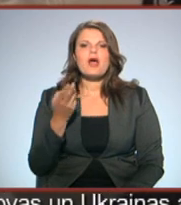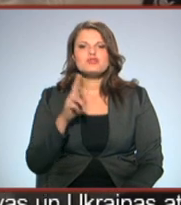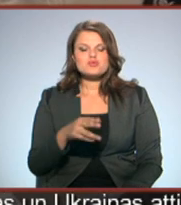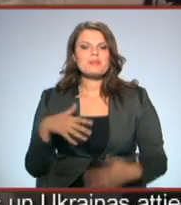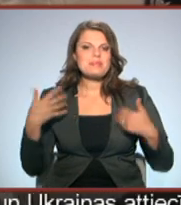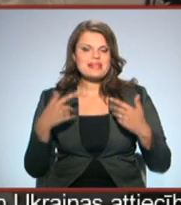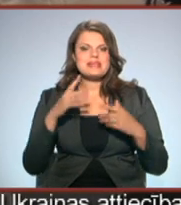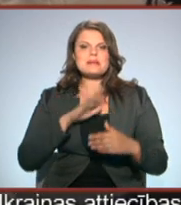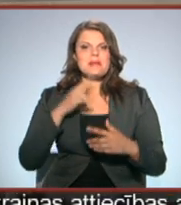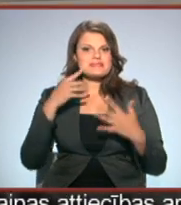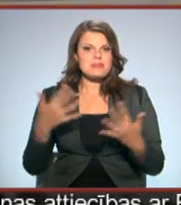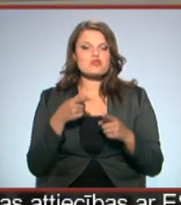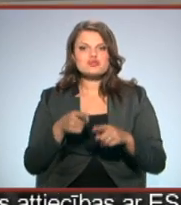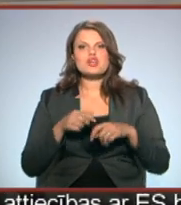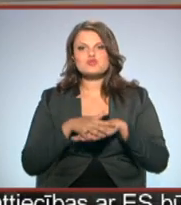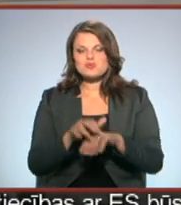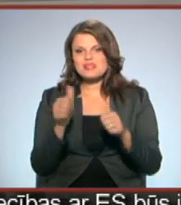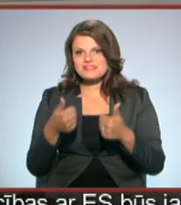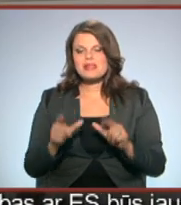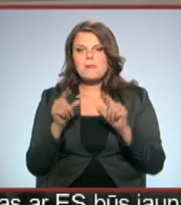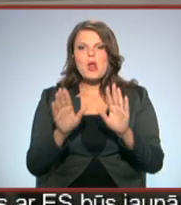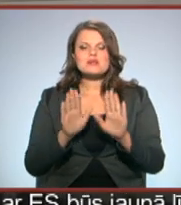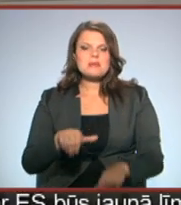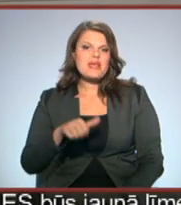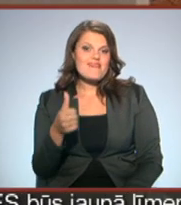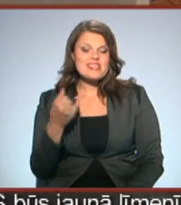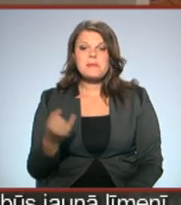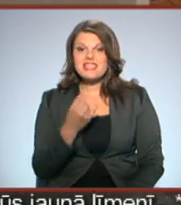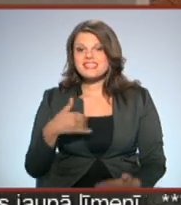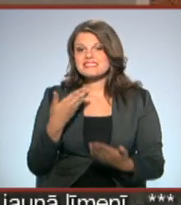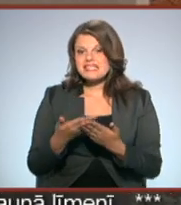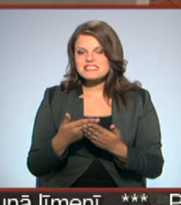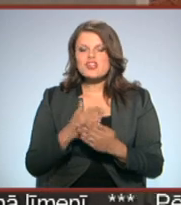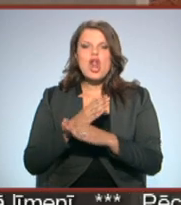pēc padoma par šādas struktūras veidošanu brauc pie viņiem. Interesi